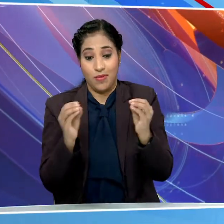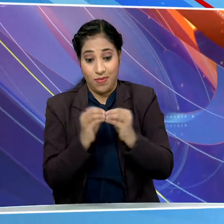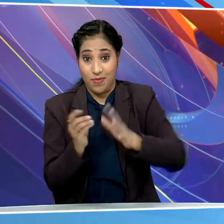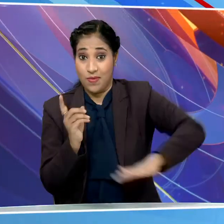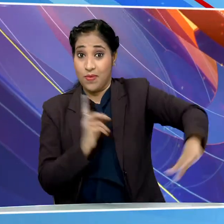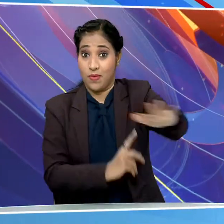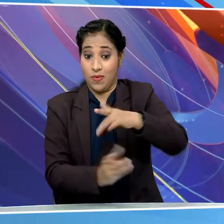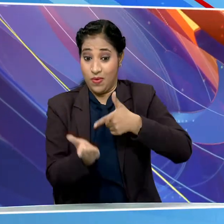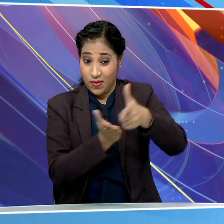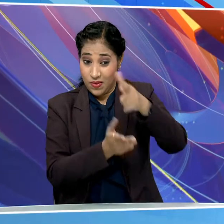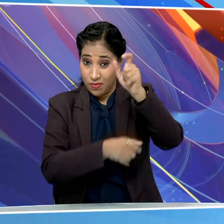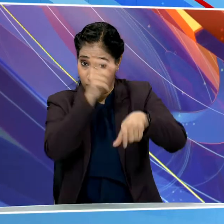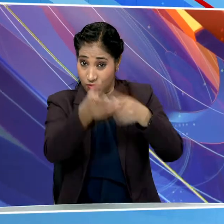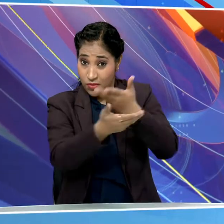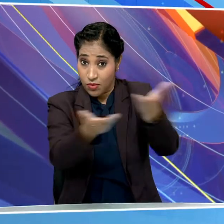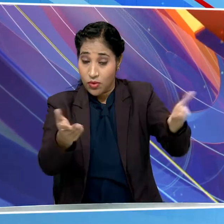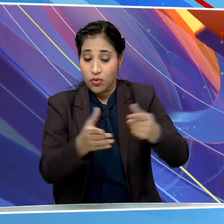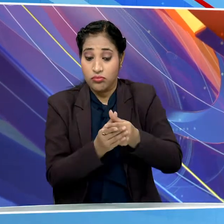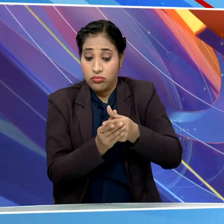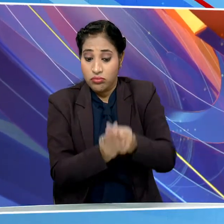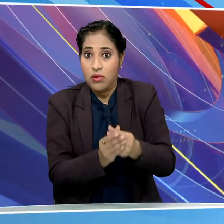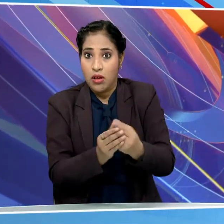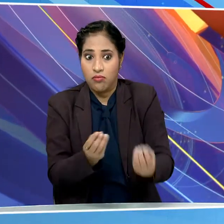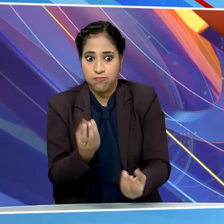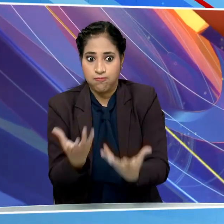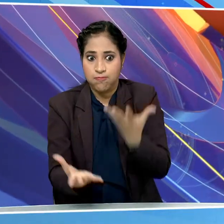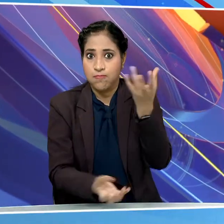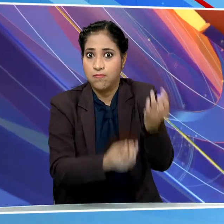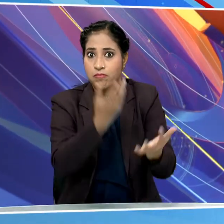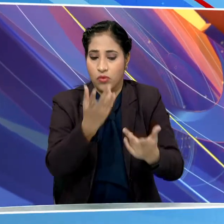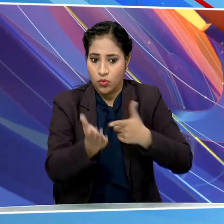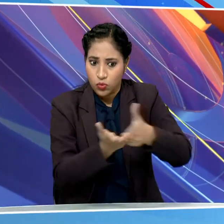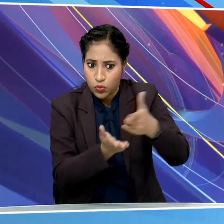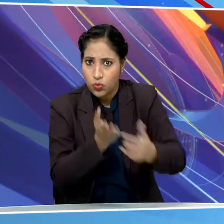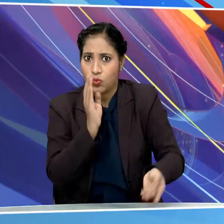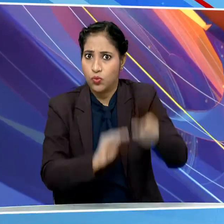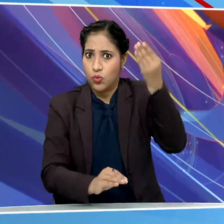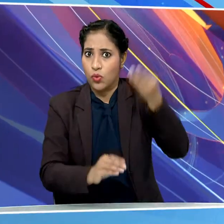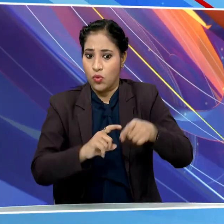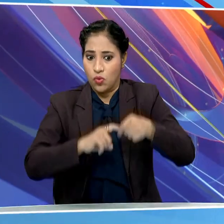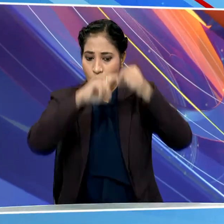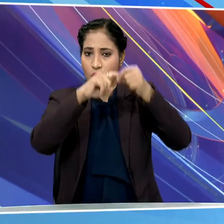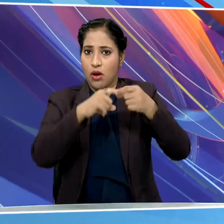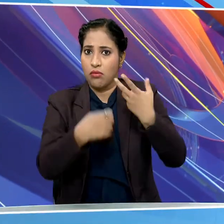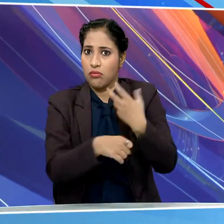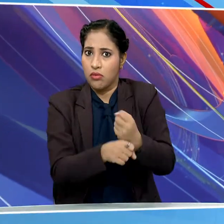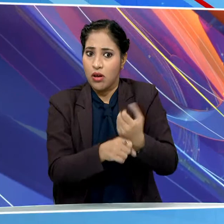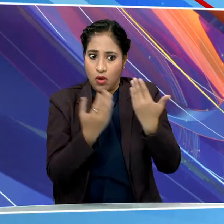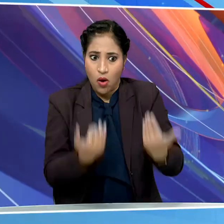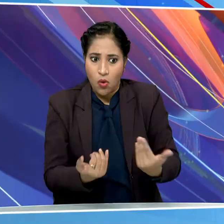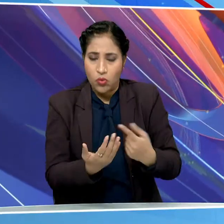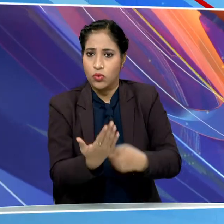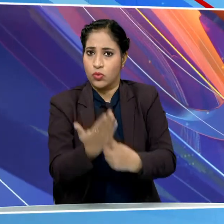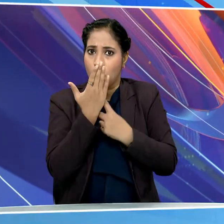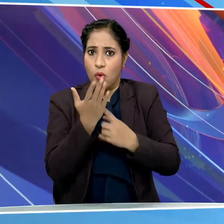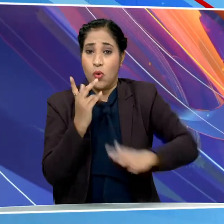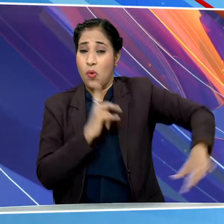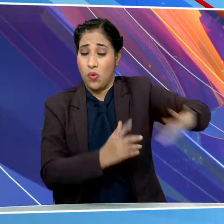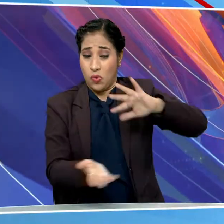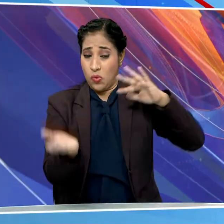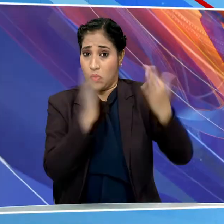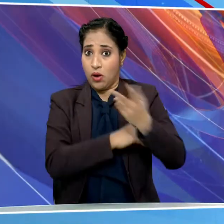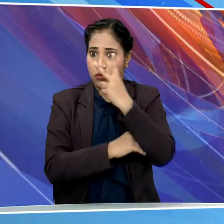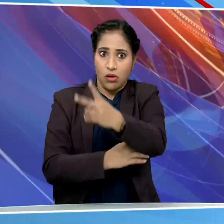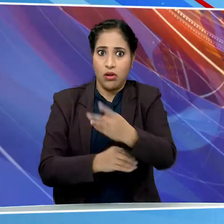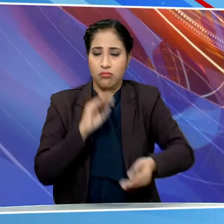के किसानों ने मूंगफली का उत्पादन करके उच्च क्वालिटी की मूंगफली बना करके दिखा दिया संसार को कि हमारी